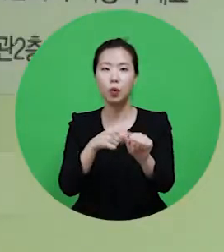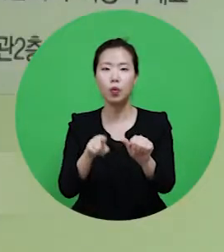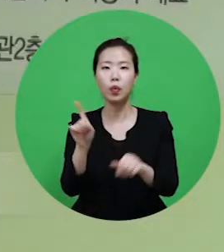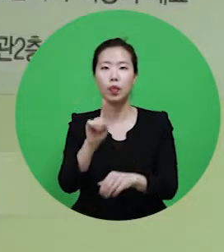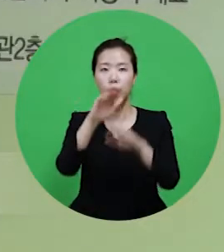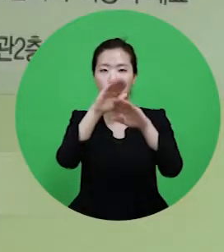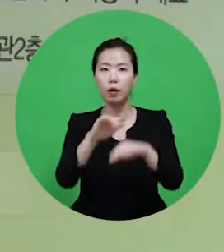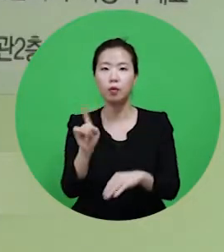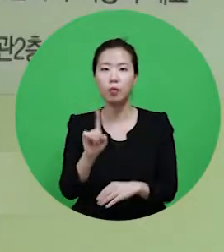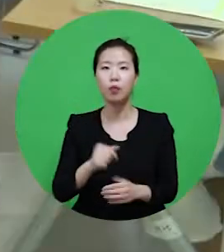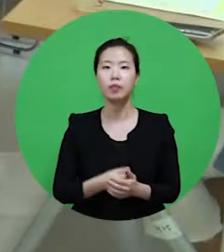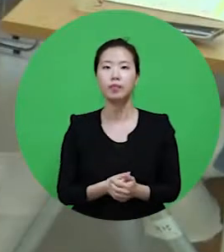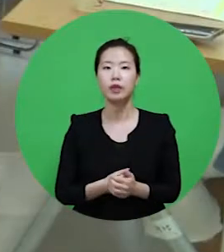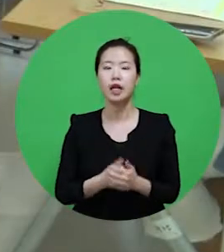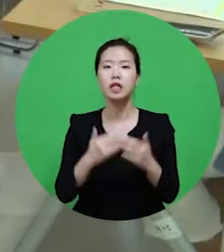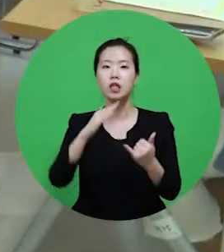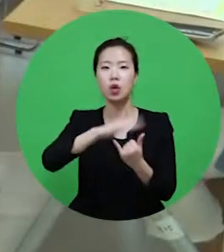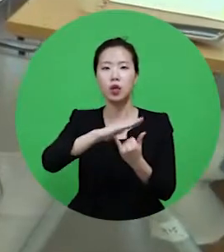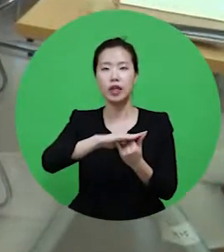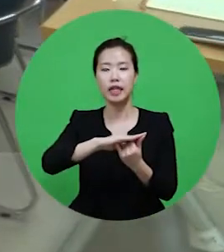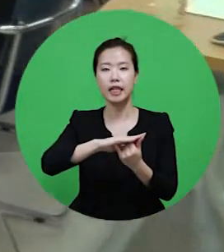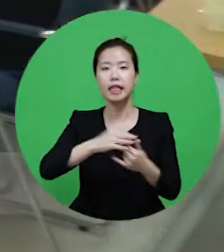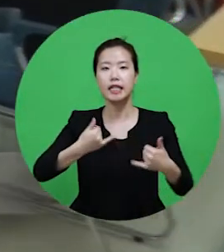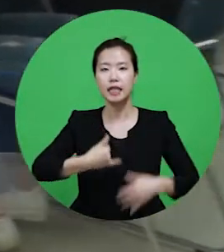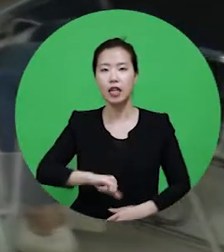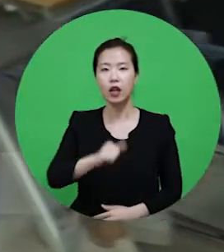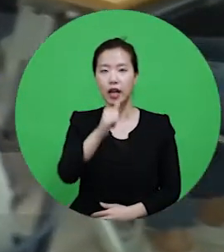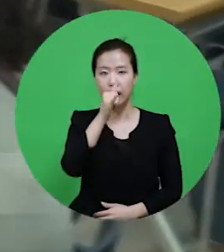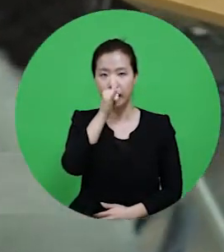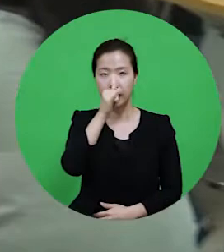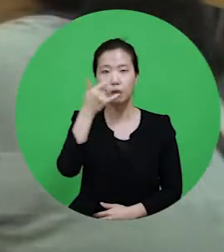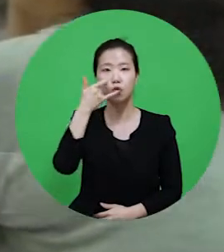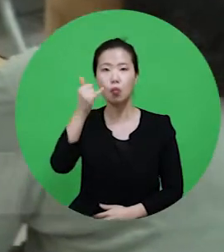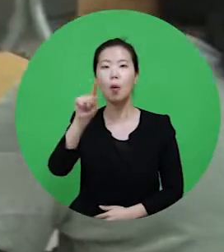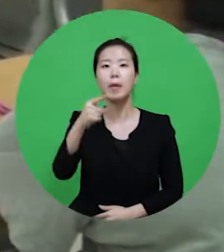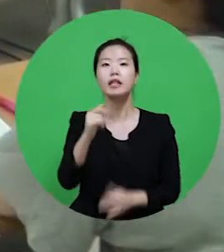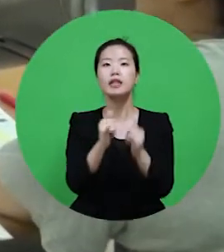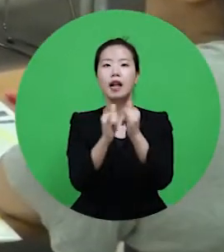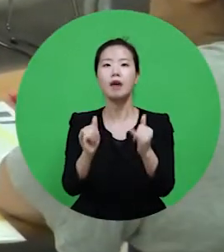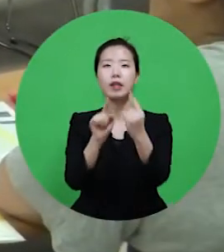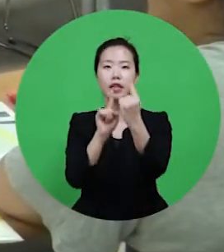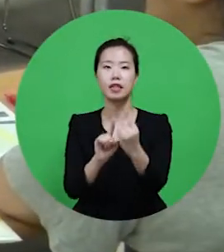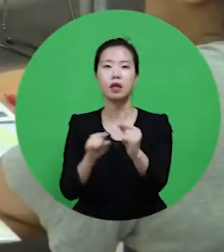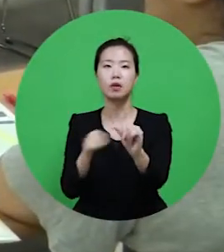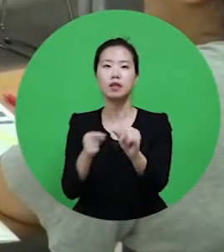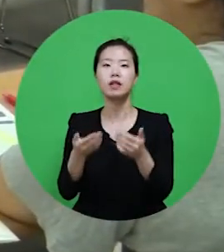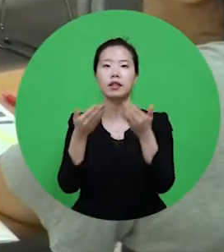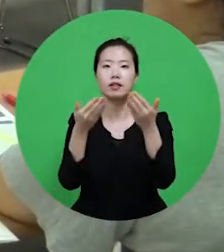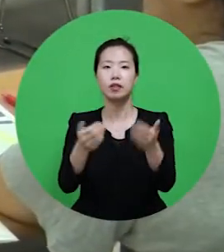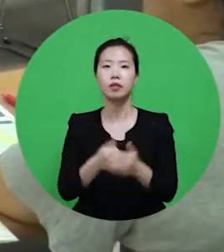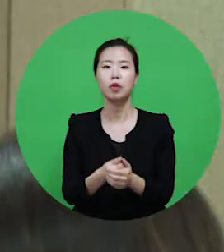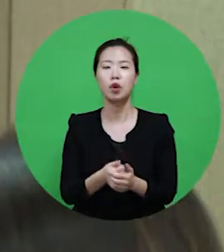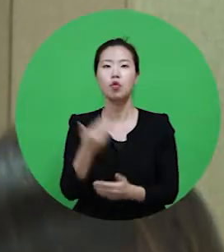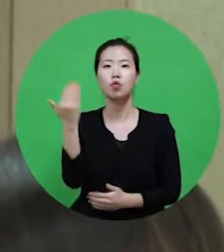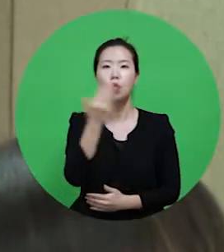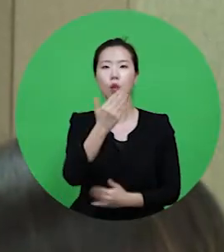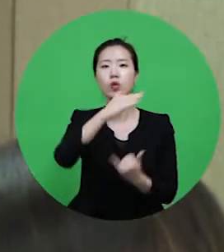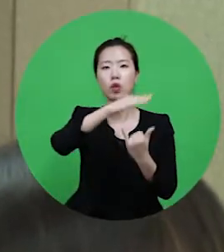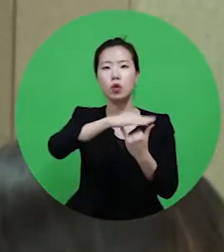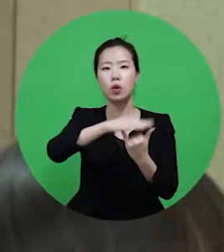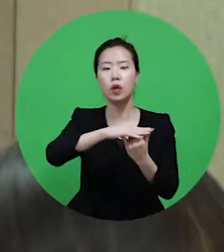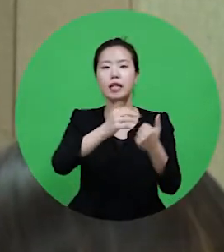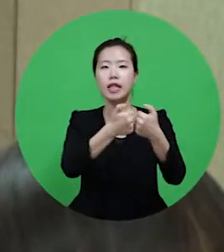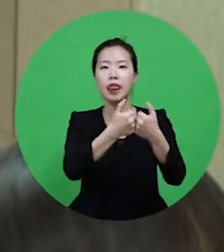이번 부모 성장 교실은 청소년기 자녀를 둔 학부모 100명을 대상으로 진행됐는데요.